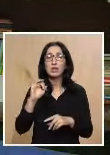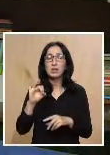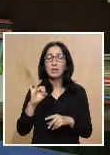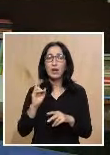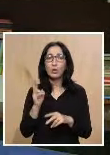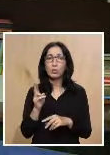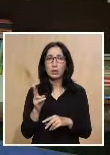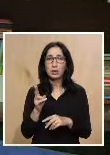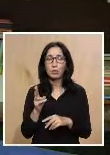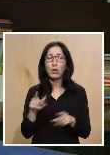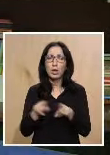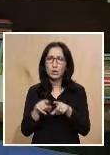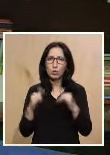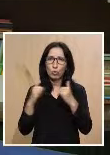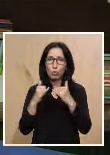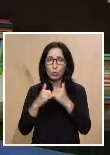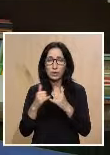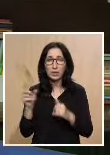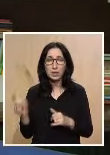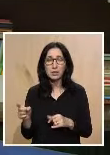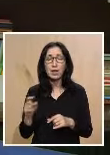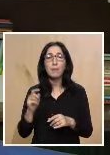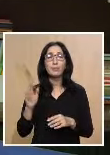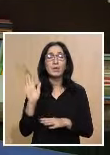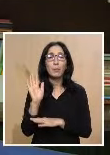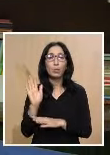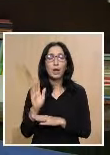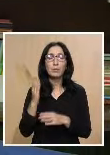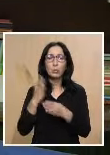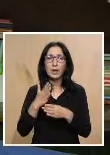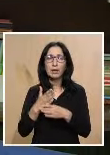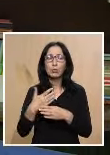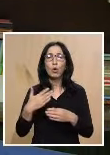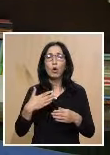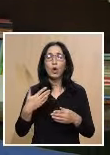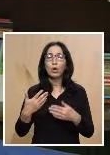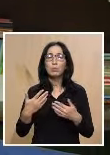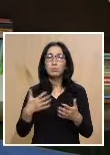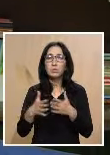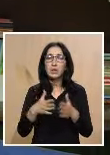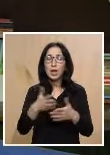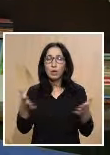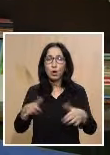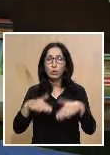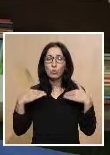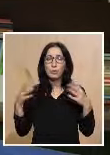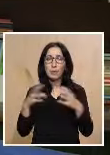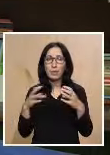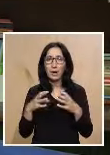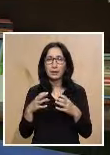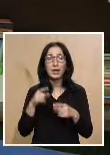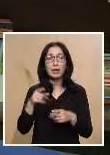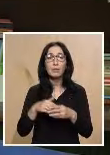Поп Константинов, също русенец и депутат в последното Народно събрание преди 1944 година. Там